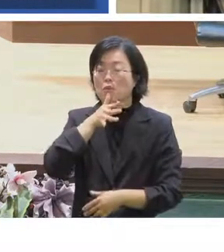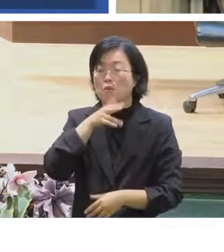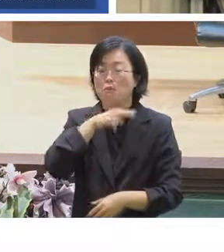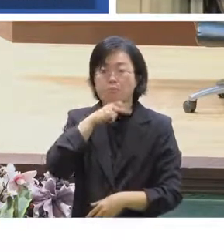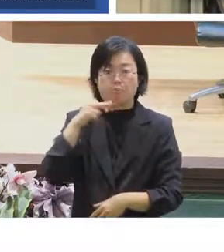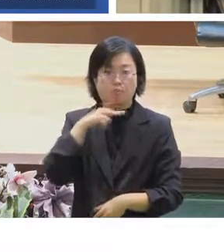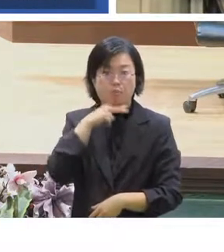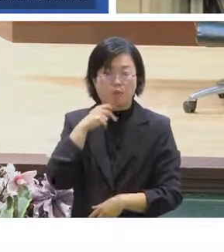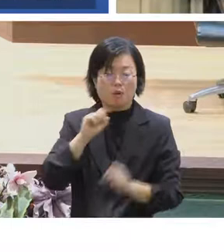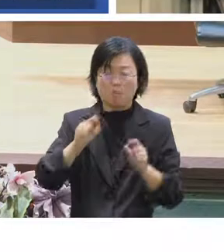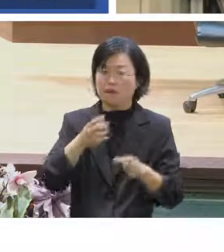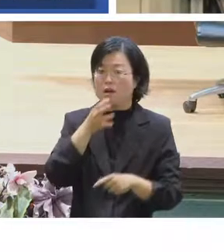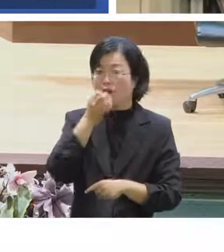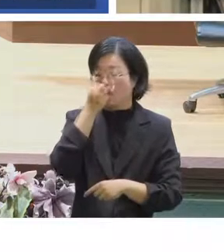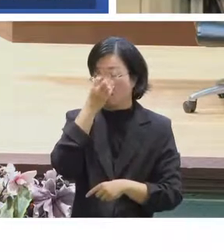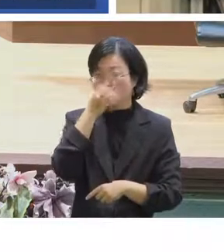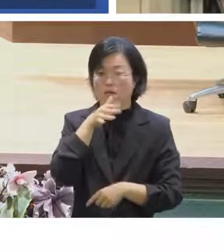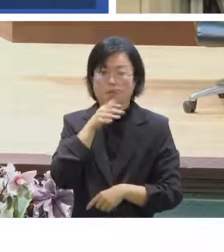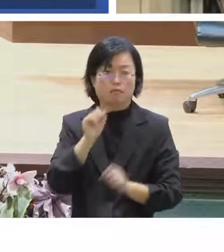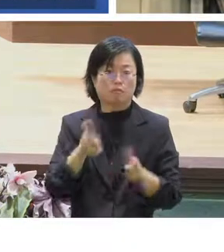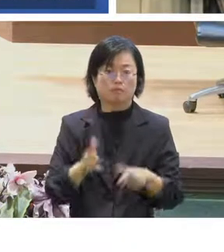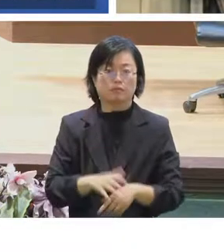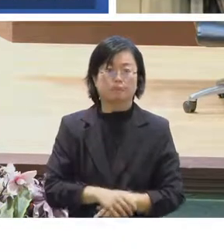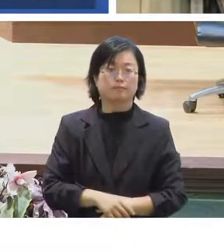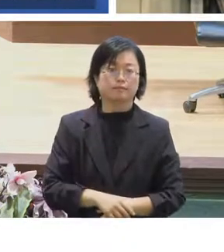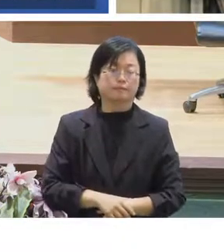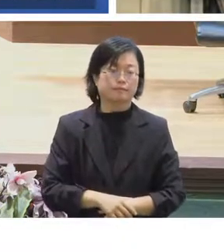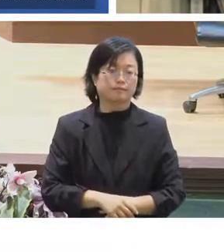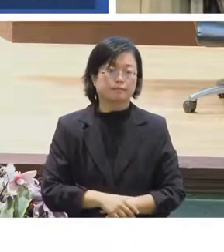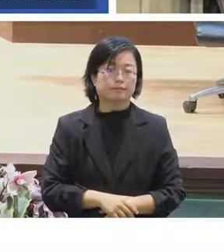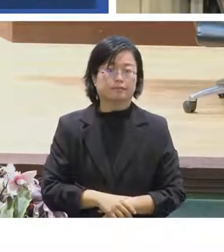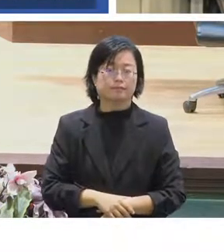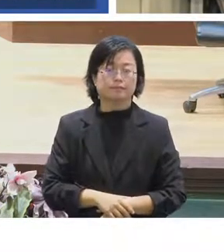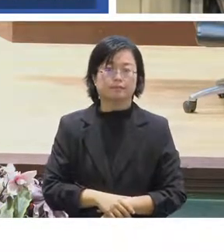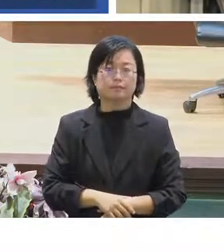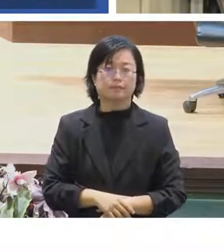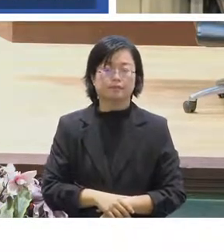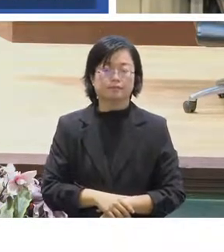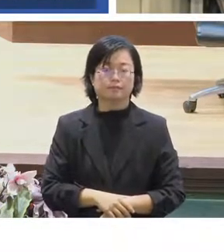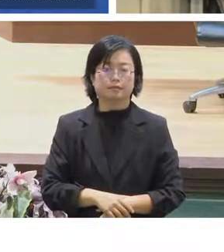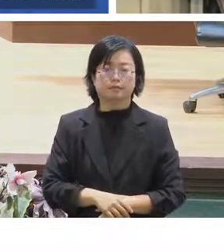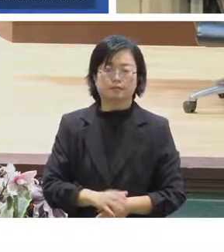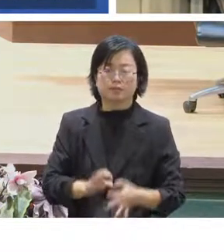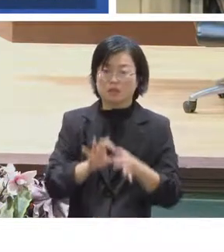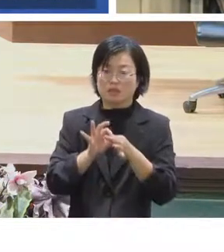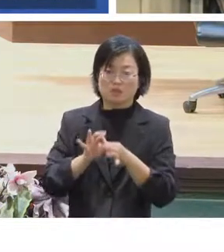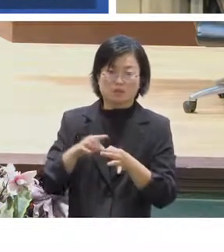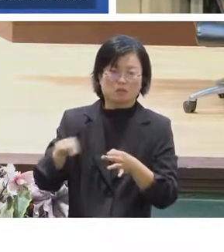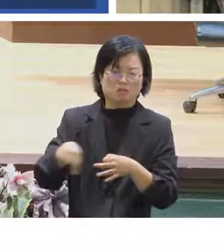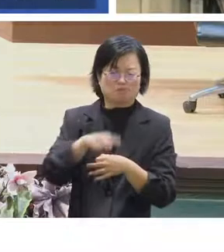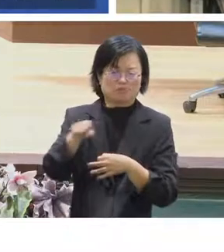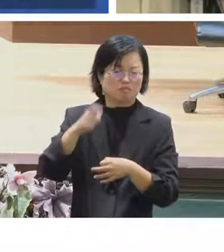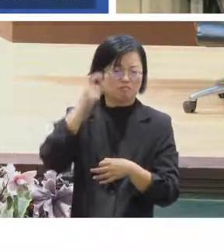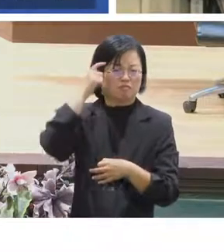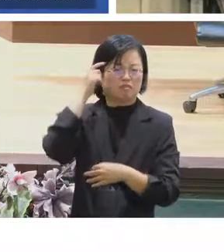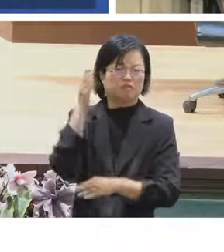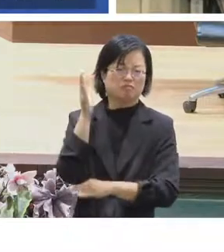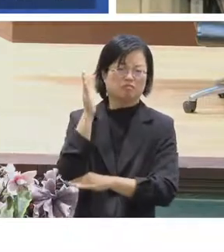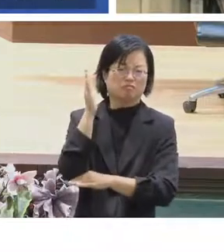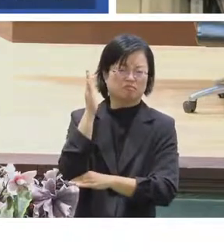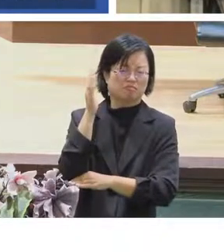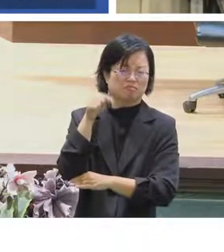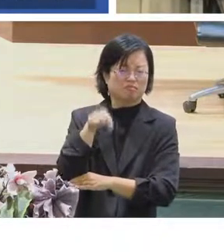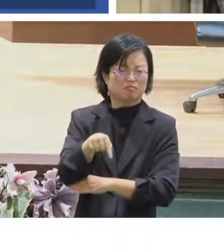群。反而本地的社群是相对晚一点点。那然后因为很多这些人觉得政府在这方面其